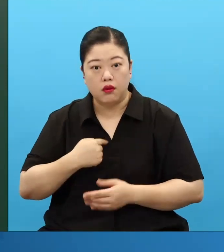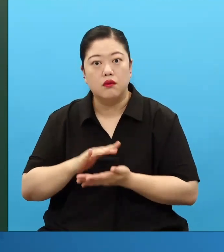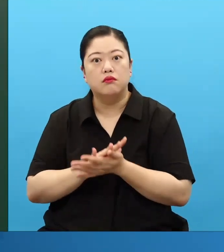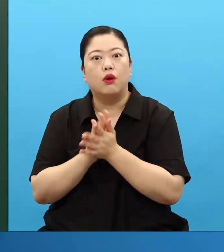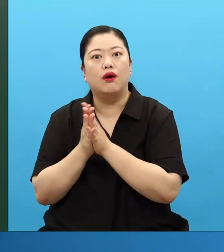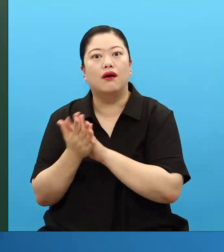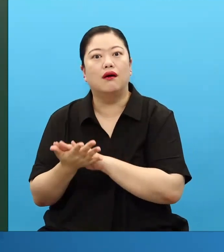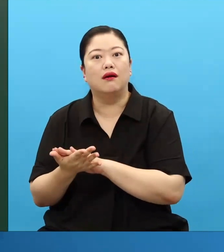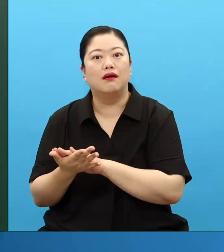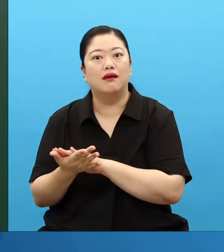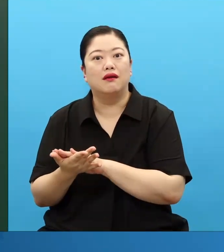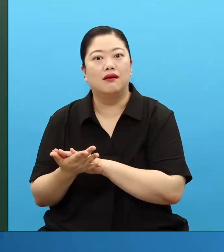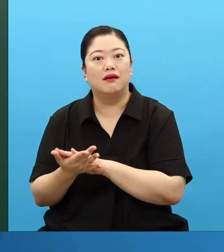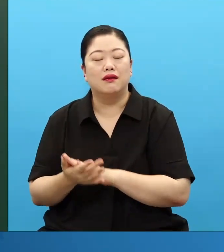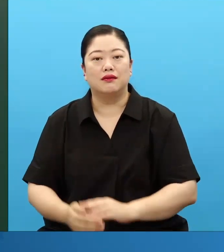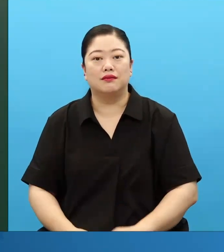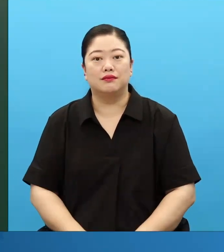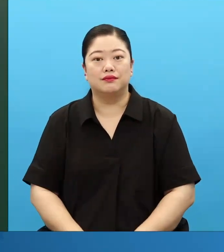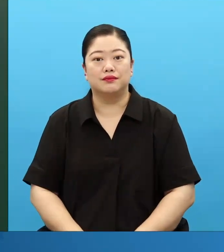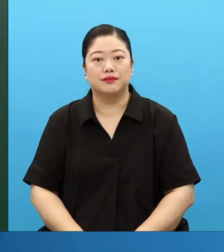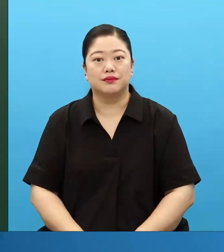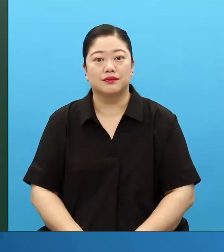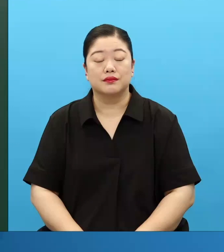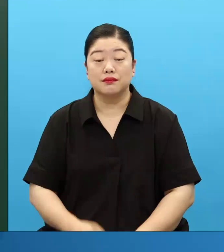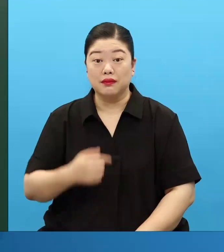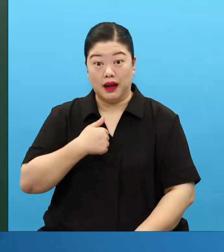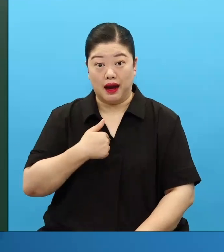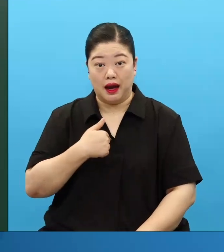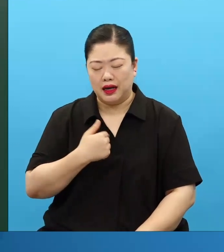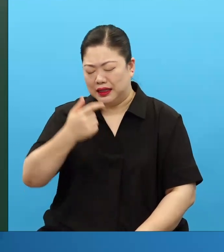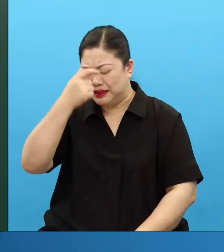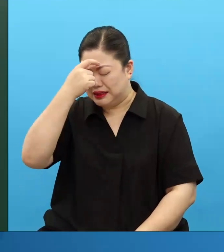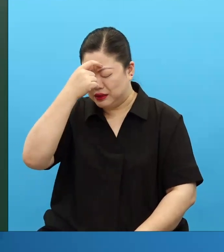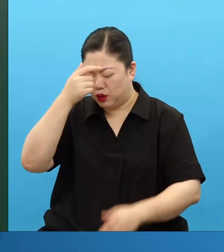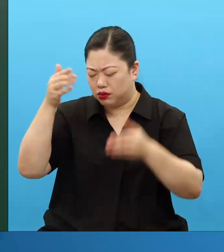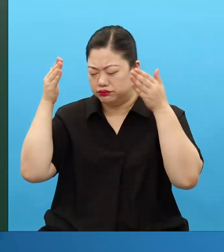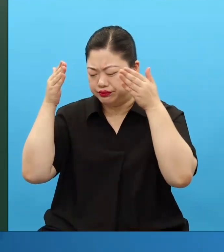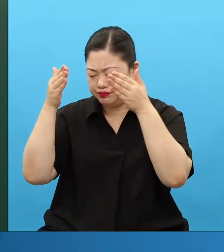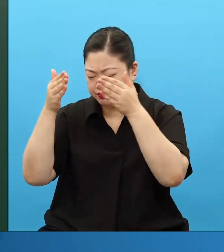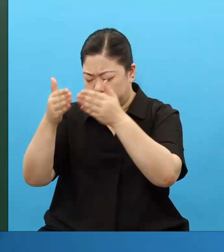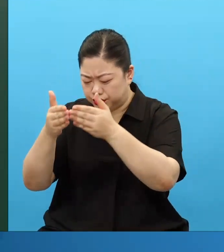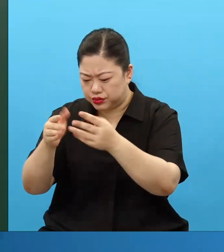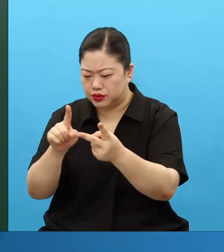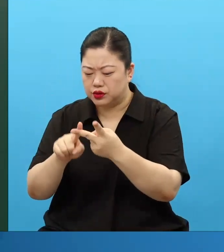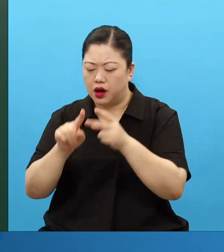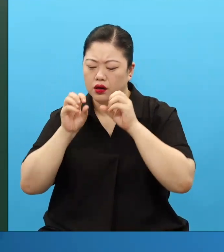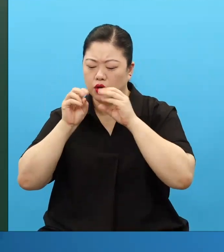will arise. 그래서 이번 주에 여러분이 기도해야 될 마무리는